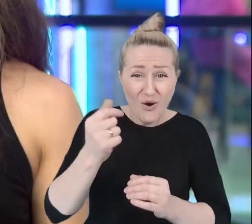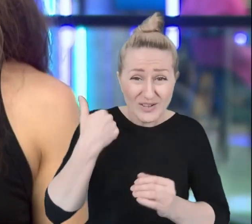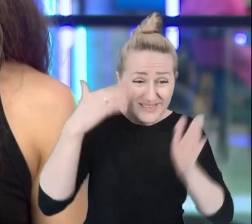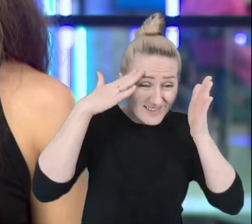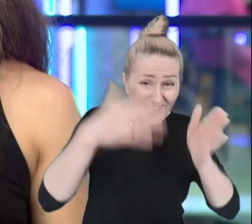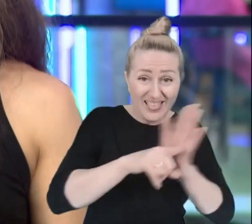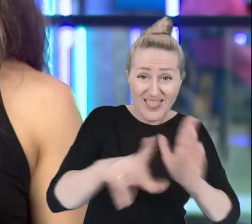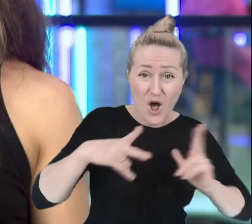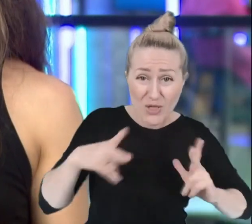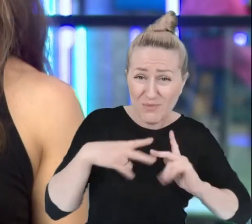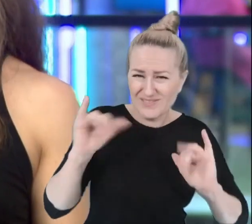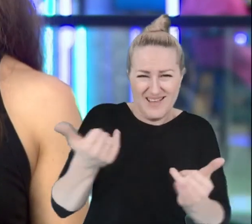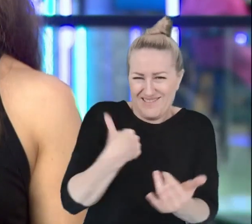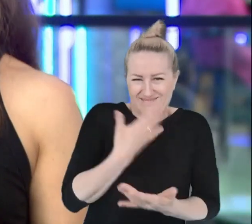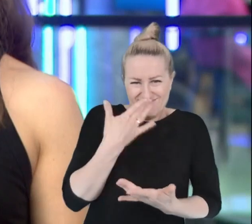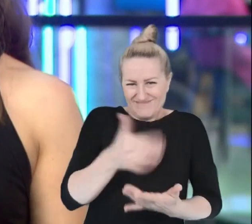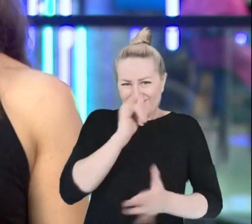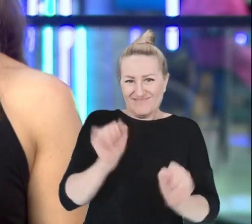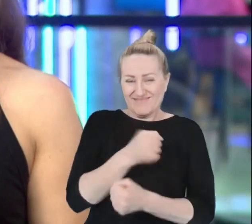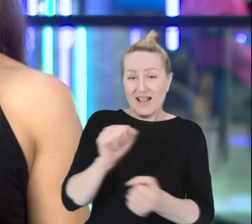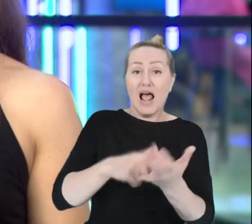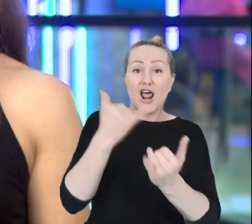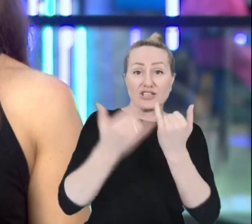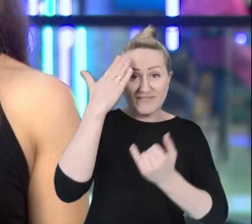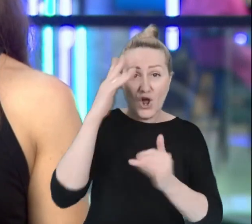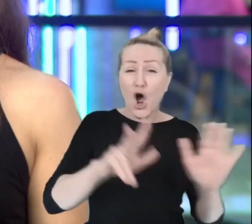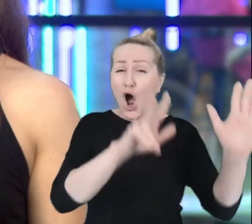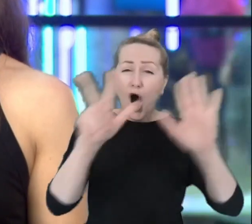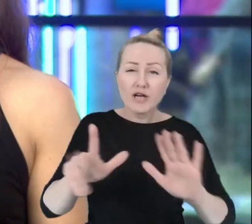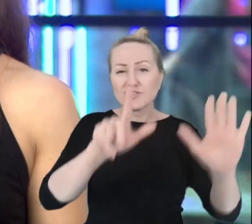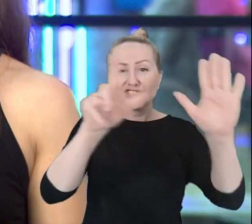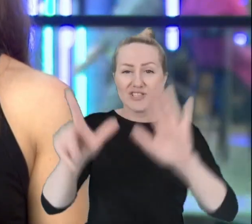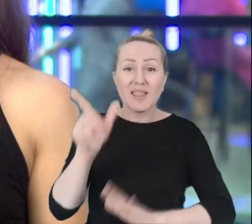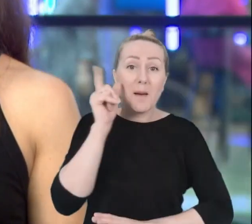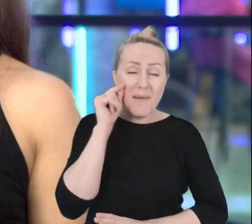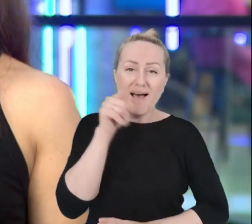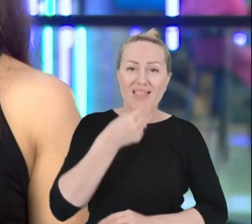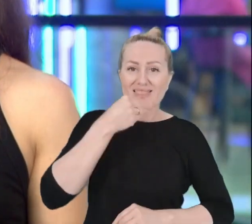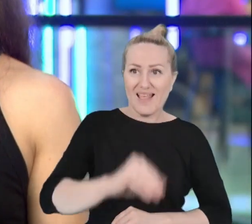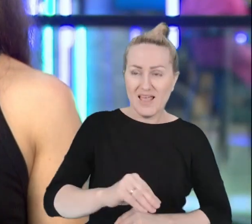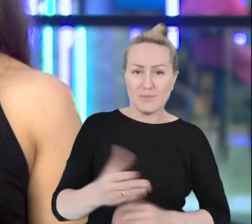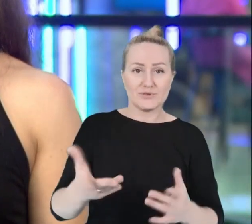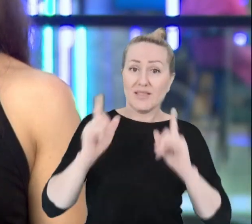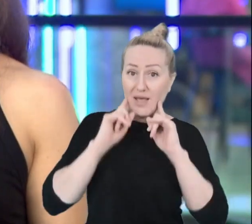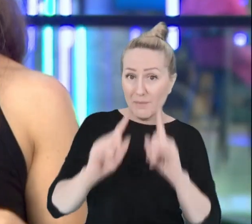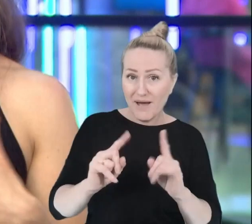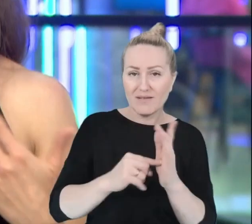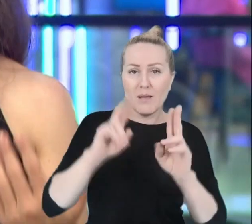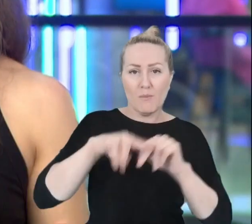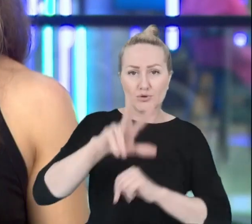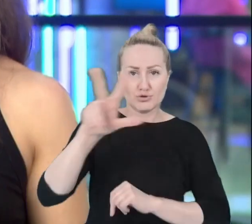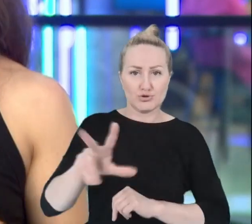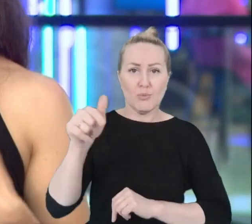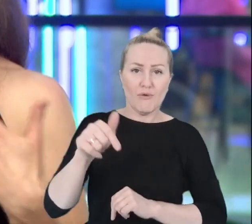sobie pomyślimy, że 8 godzin snu, 7-8 by było optymalnie, to tak naprawdę pozostałe 3 to jest na